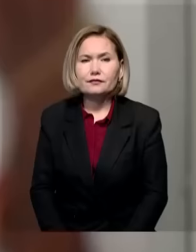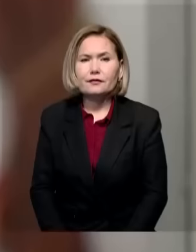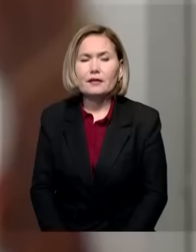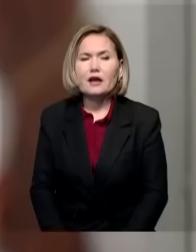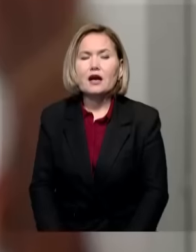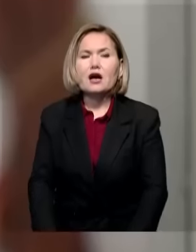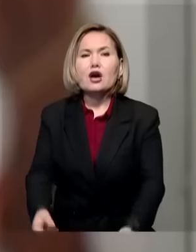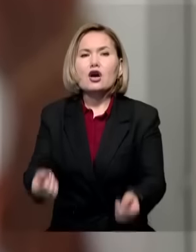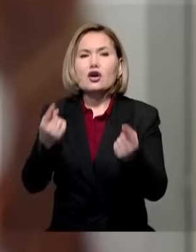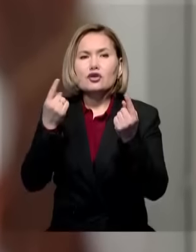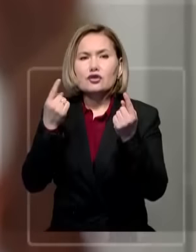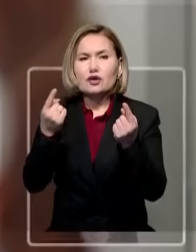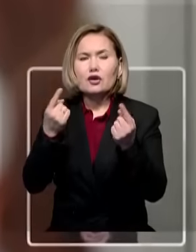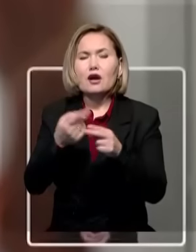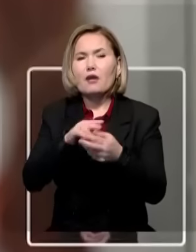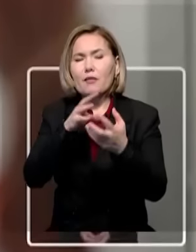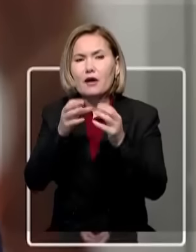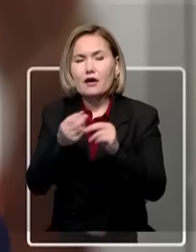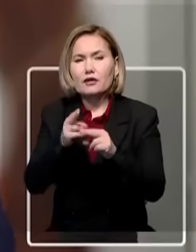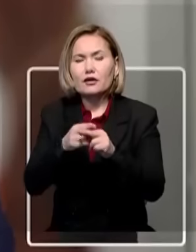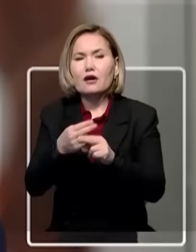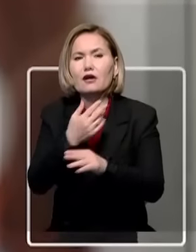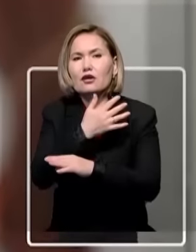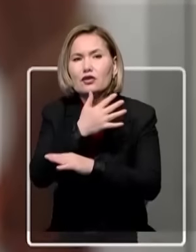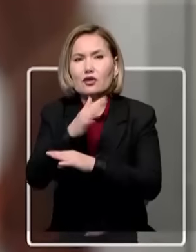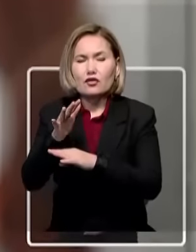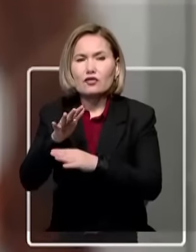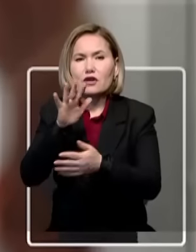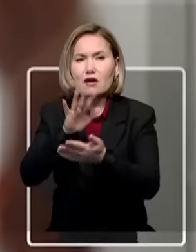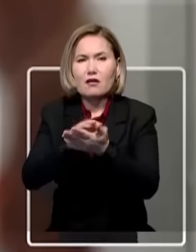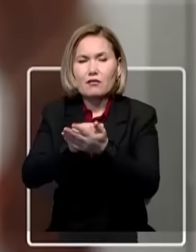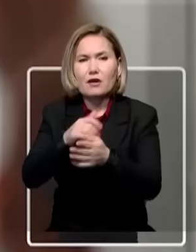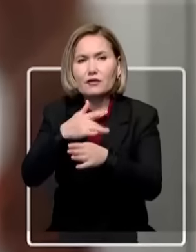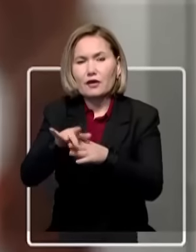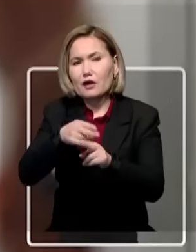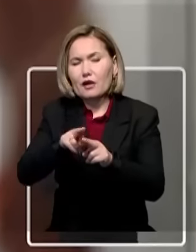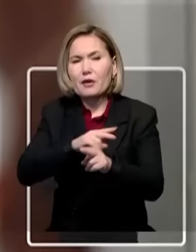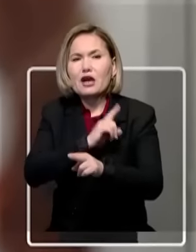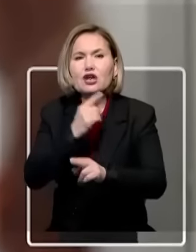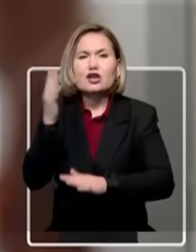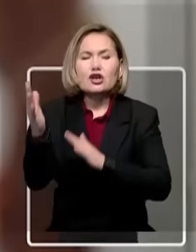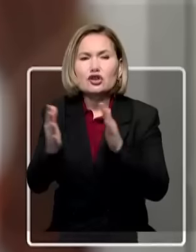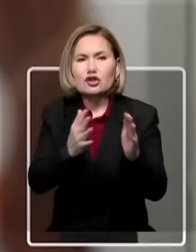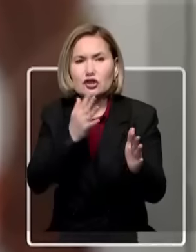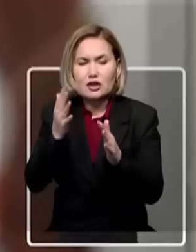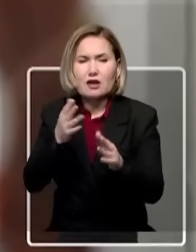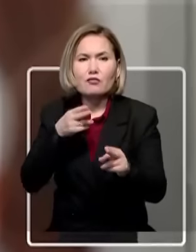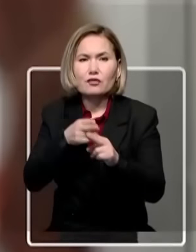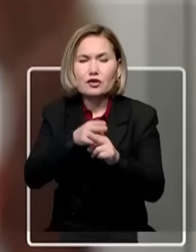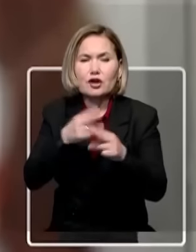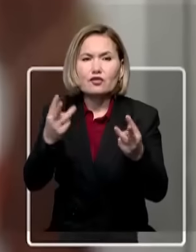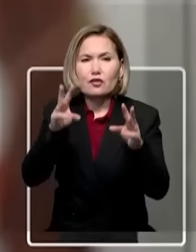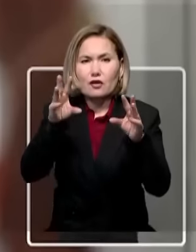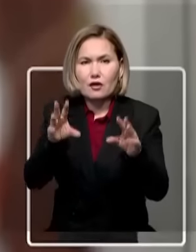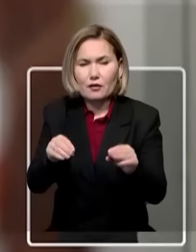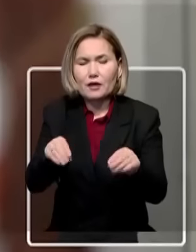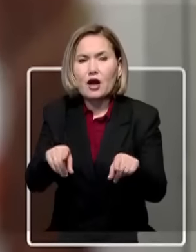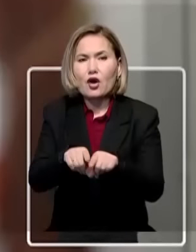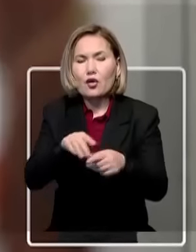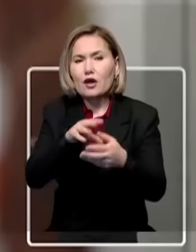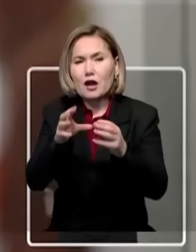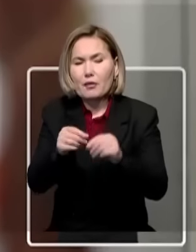Аптап ыстықтан ағаштар тез тұтанып, өрт жылдам таралып жатыр. Оның үстіне кей аудандарда жел соғып, жалында ауыздықтауға кедергі келтіріп тұр. Осы